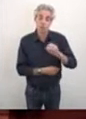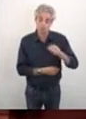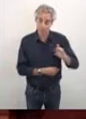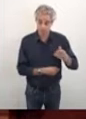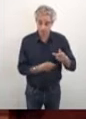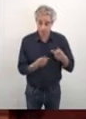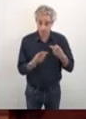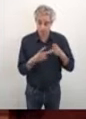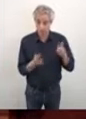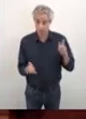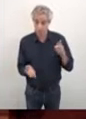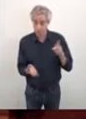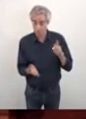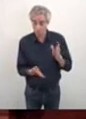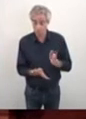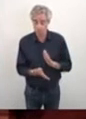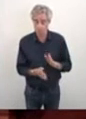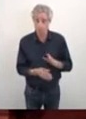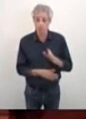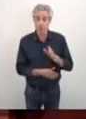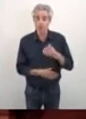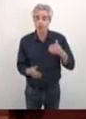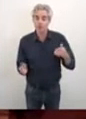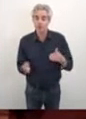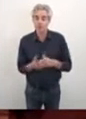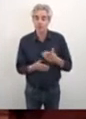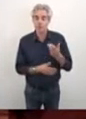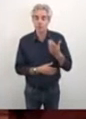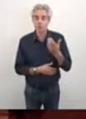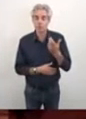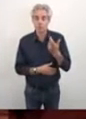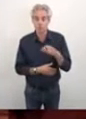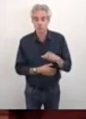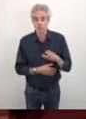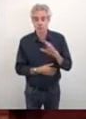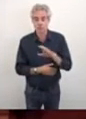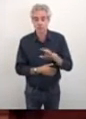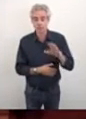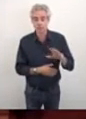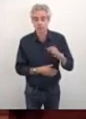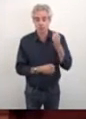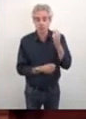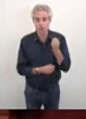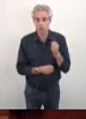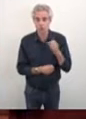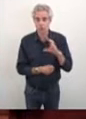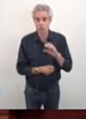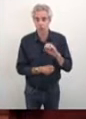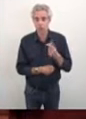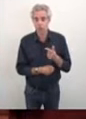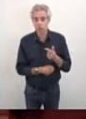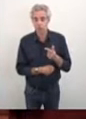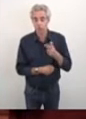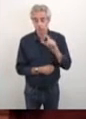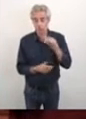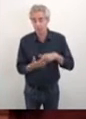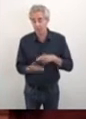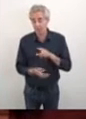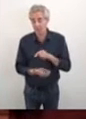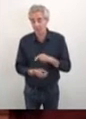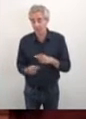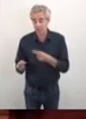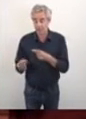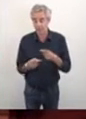la ville de Bordeaux, est de plus de 1255 tonnes de CO2 en 2020. 1255 tonnes de CO2,